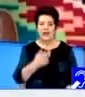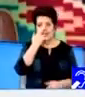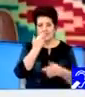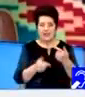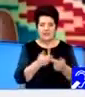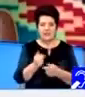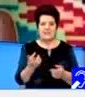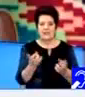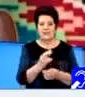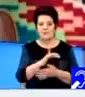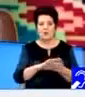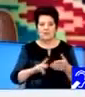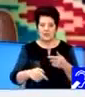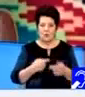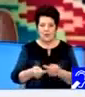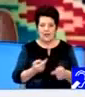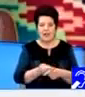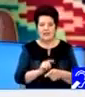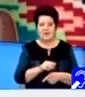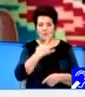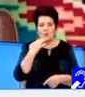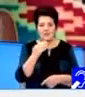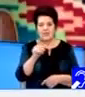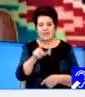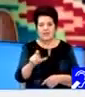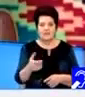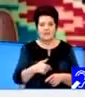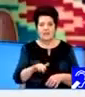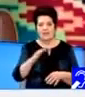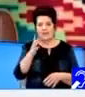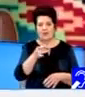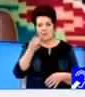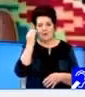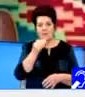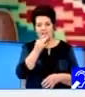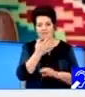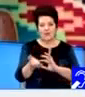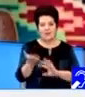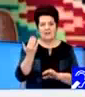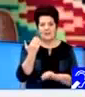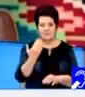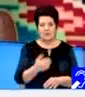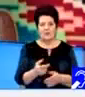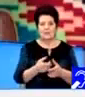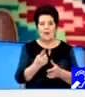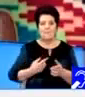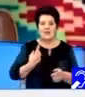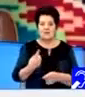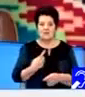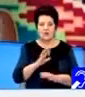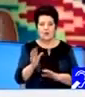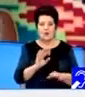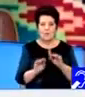Tradițiile trebuie să aibă continuitate, iar în multe sate din Republica Moldova și azi se mai țese ca în vremurile de demult. Unii meșteri nu doar